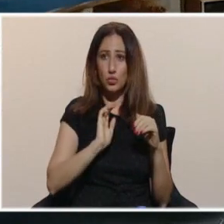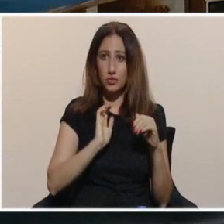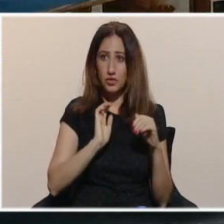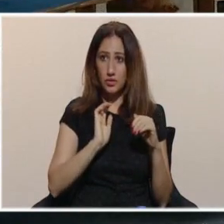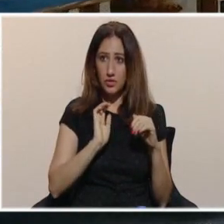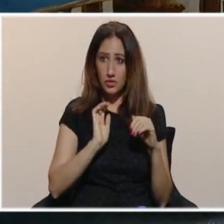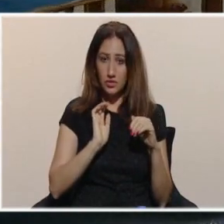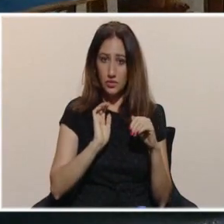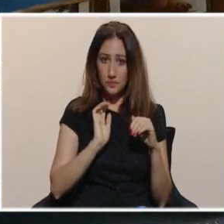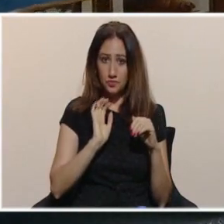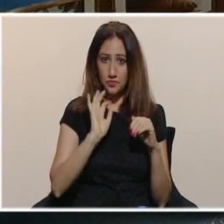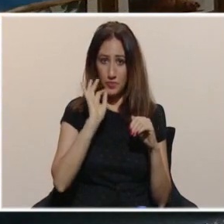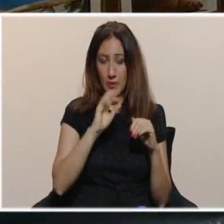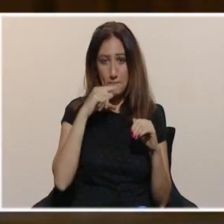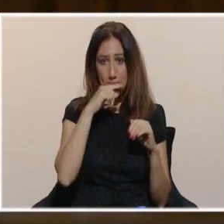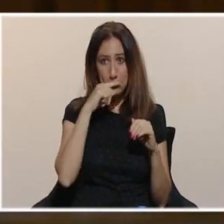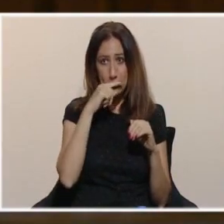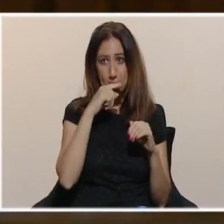لولاد أخويا، بنات أخويا.